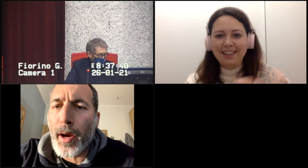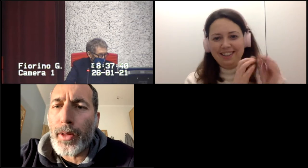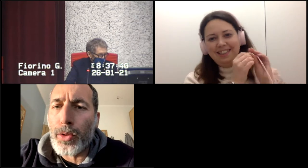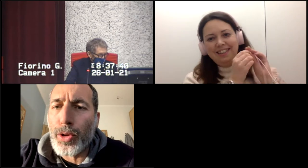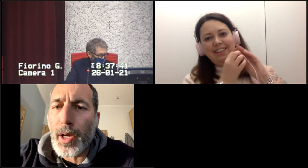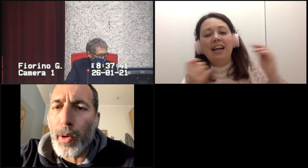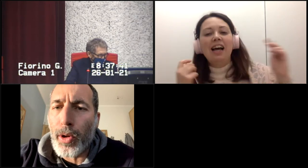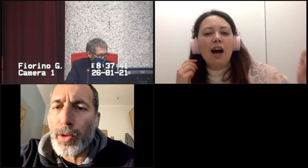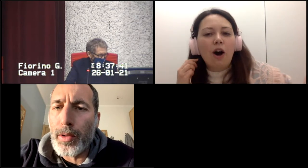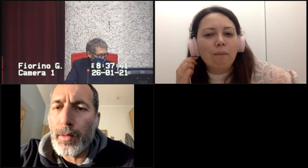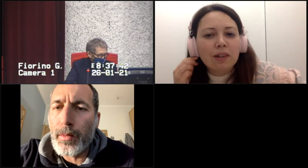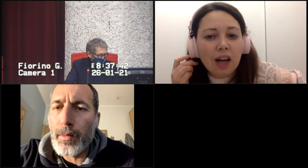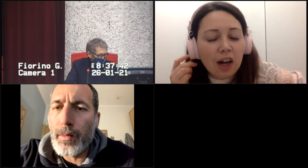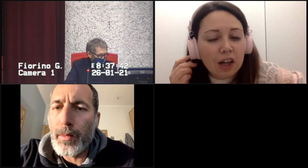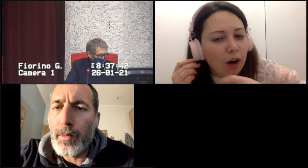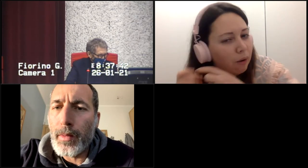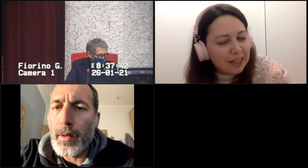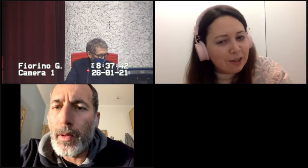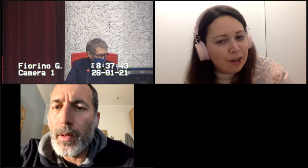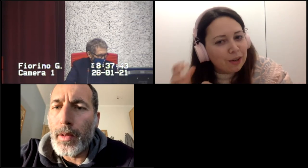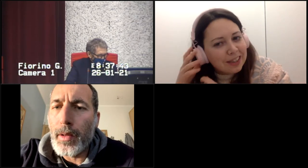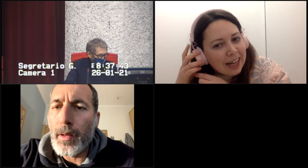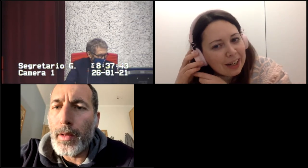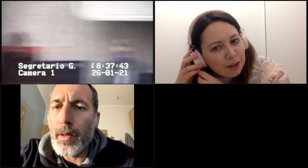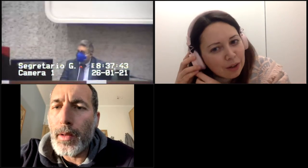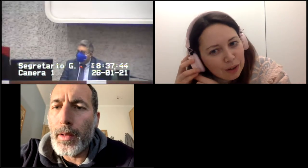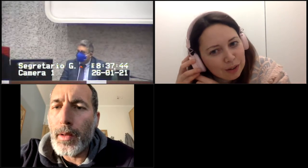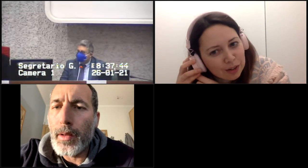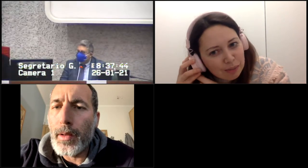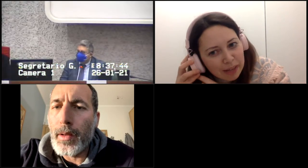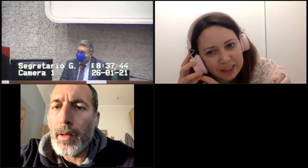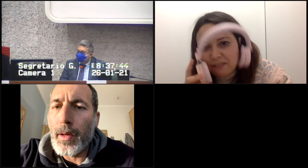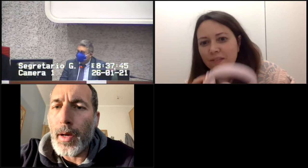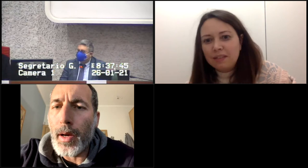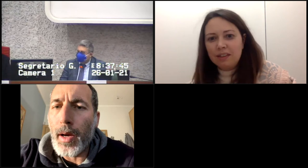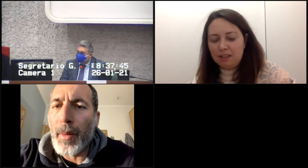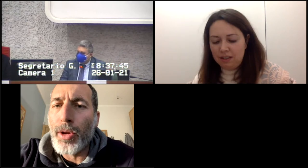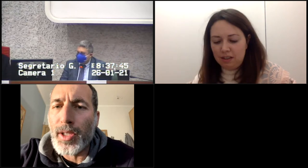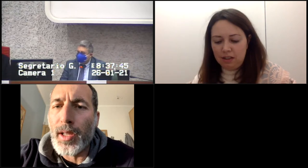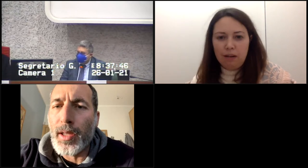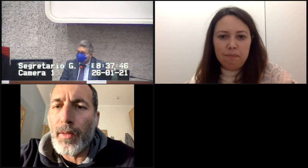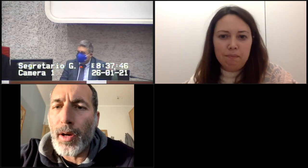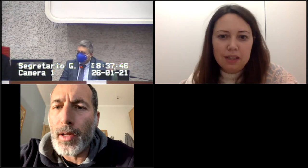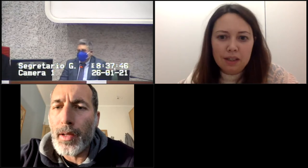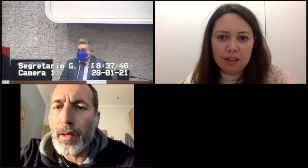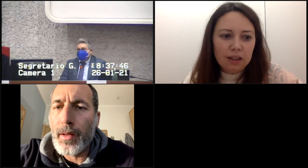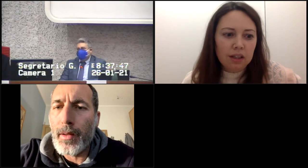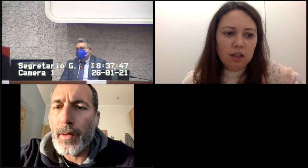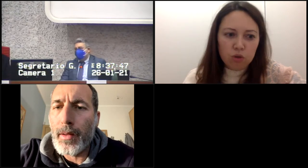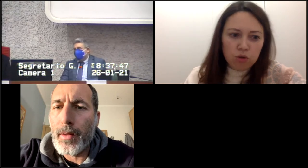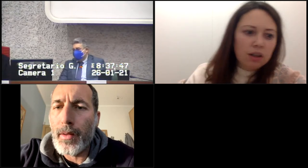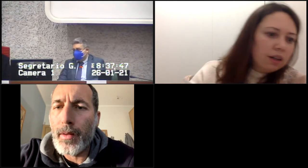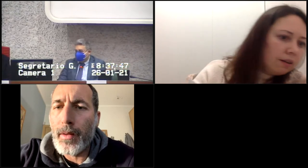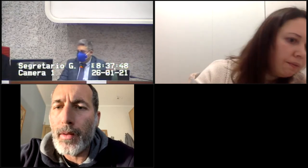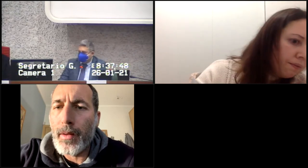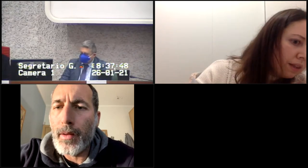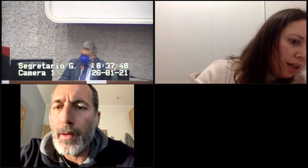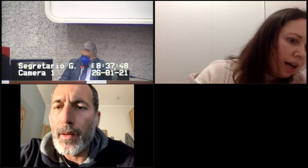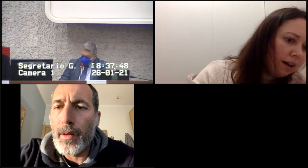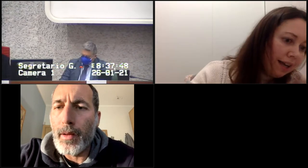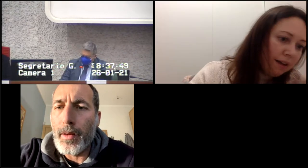Roberta, è corretto, tu sei a posto. No, ho messo al contrario il coso, aspetta. Ah, ma io ti sentivo. Sentiamo adesso,